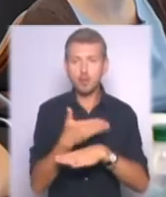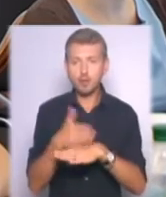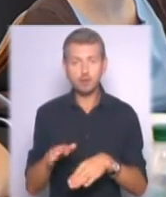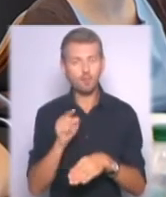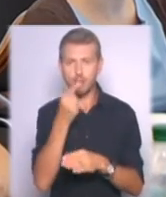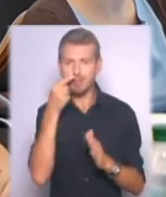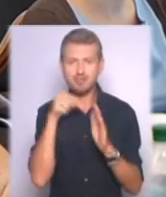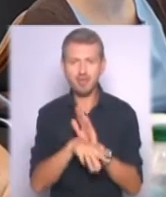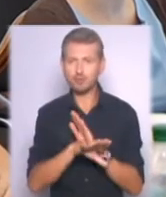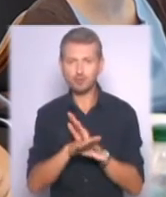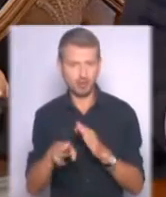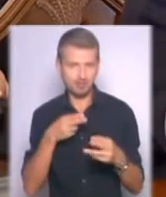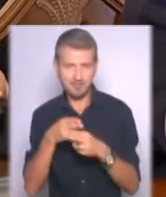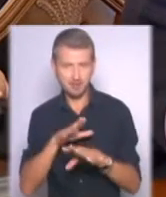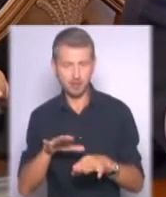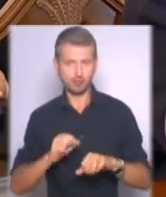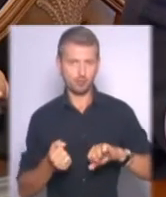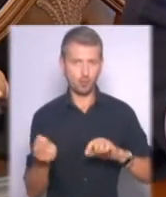втручаються в роботу одне одного.